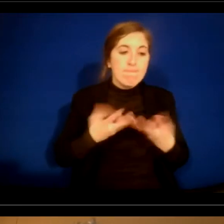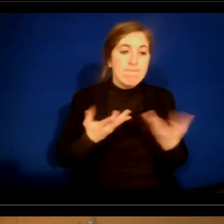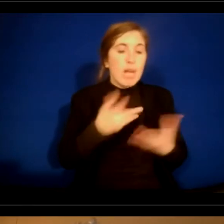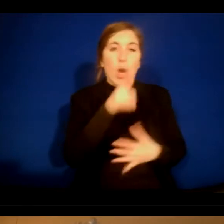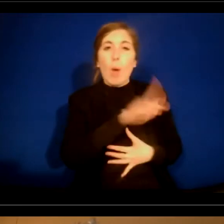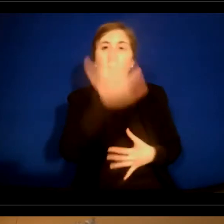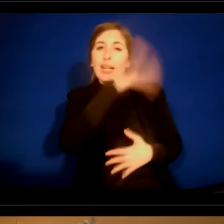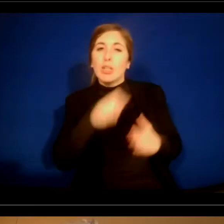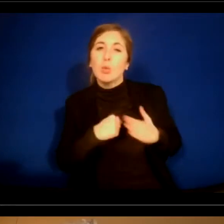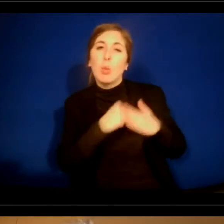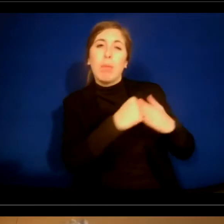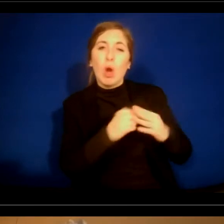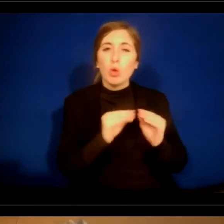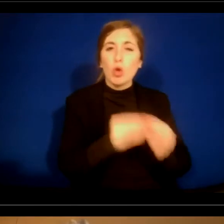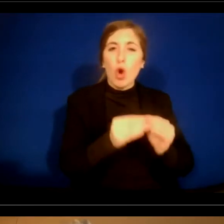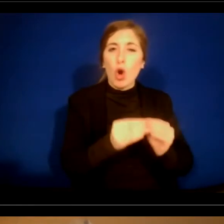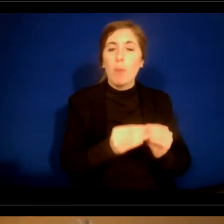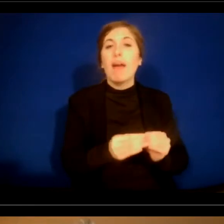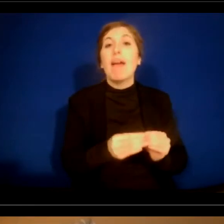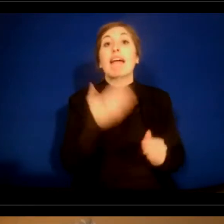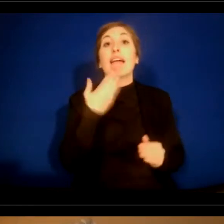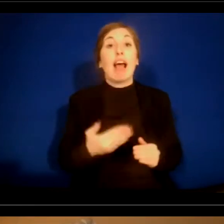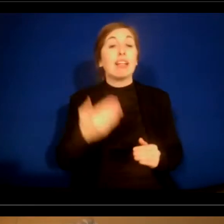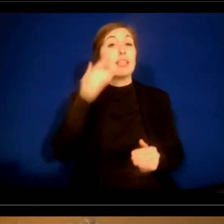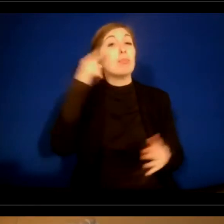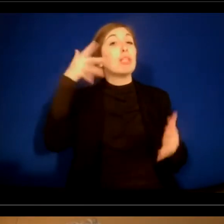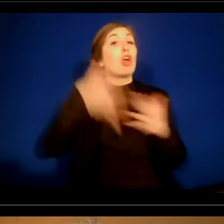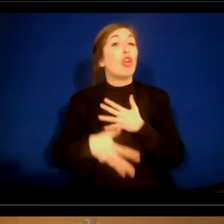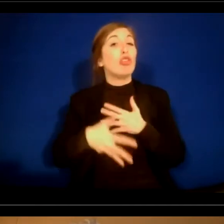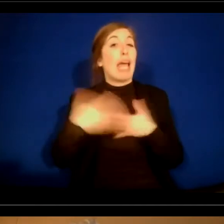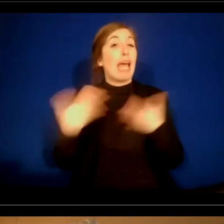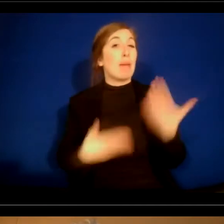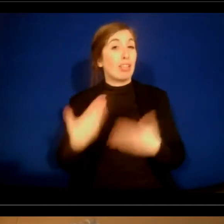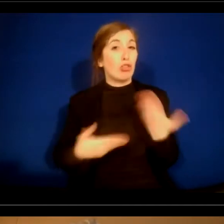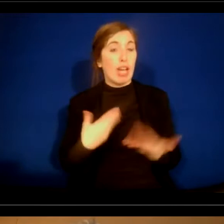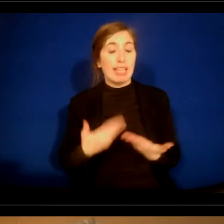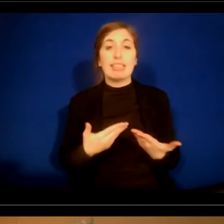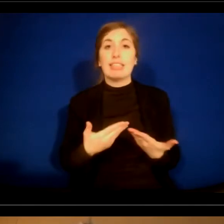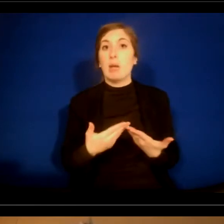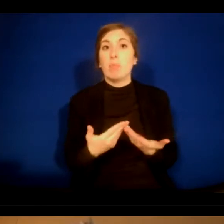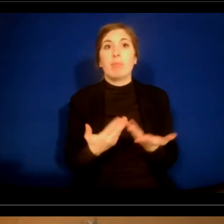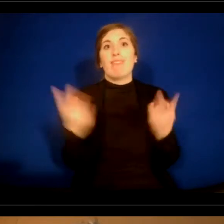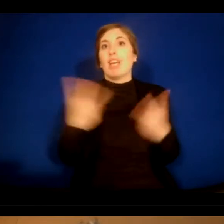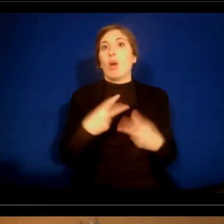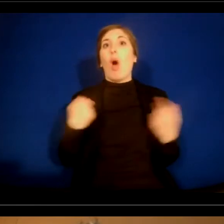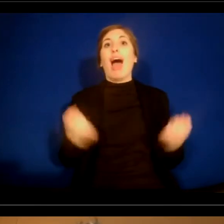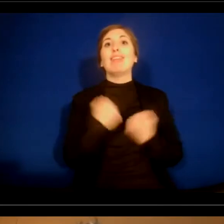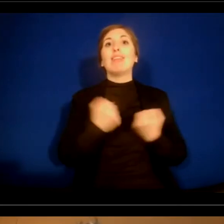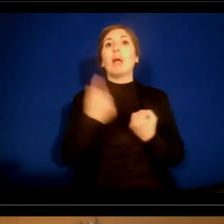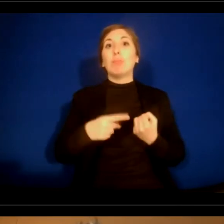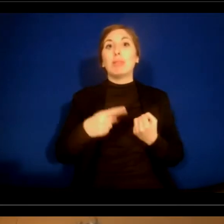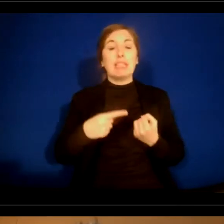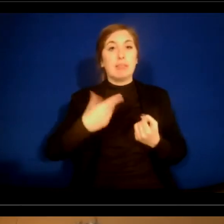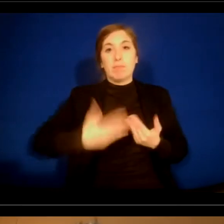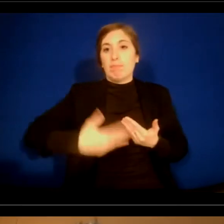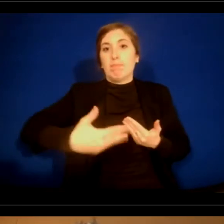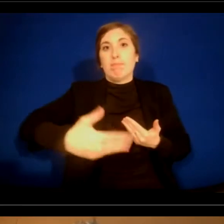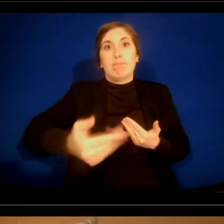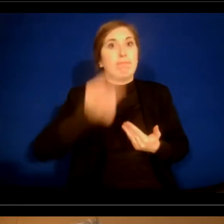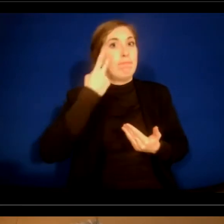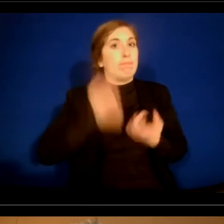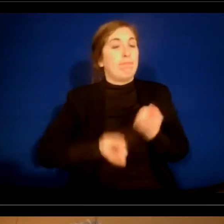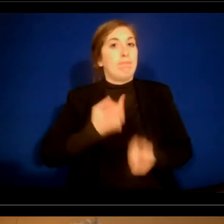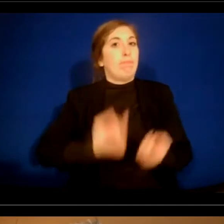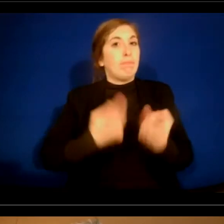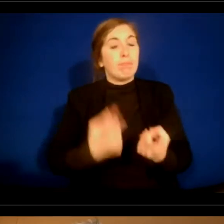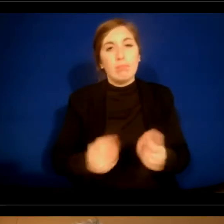Lombardia con la psicologia dell'emergenza e quant'altro, su tutte attività in divenire, però. Credo che presto